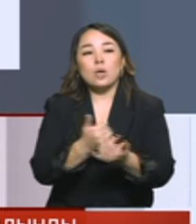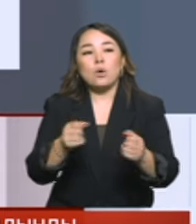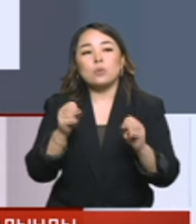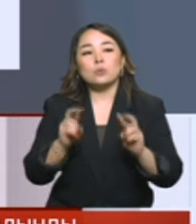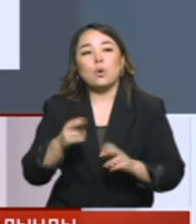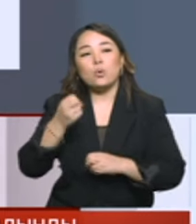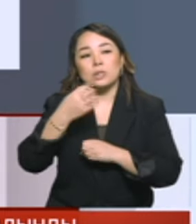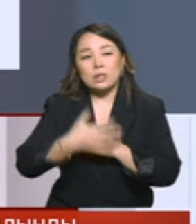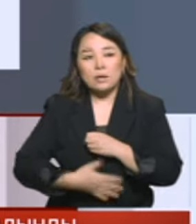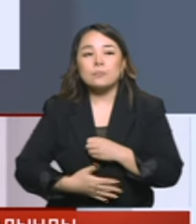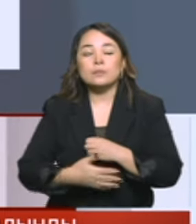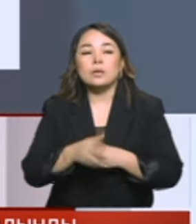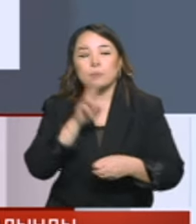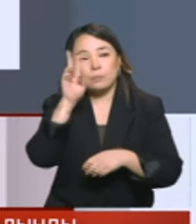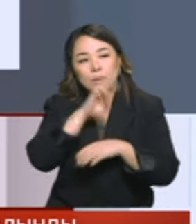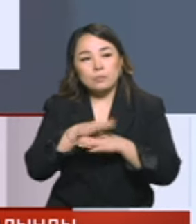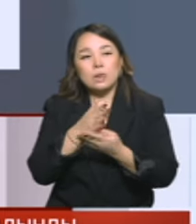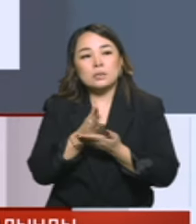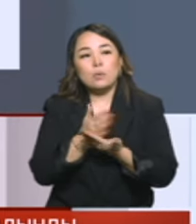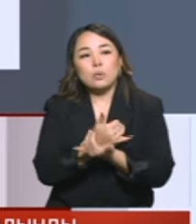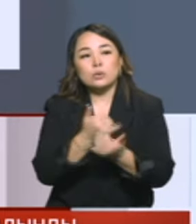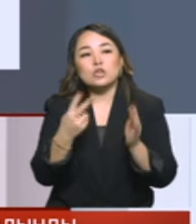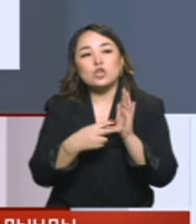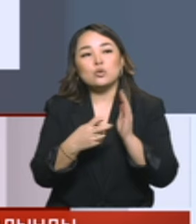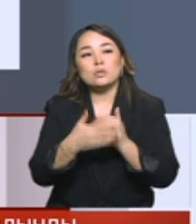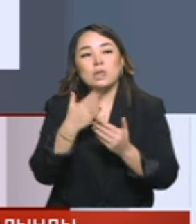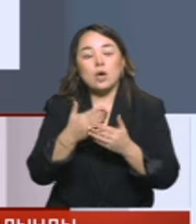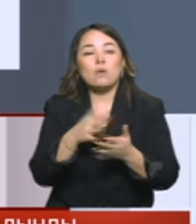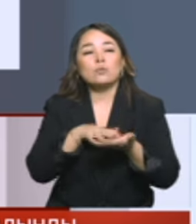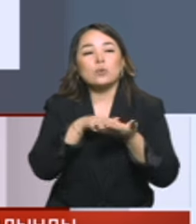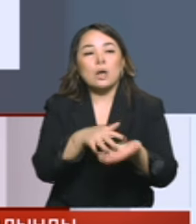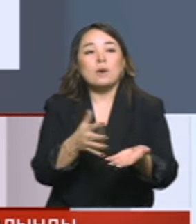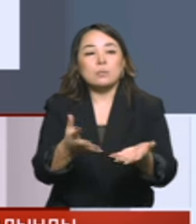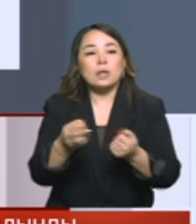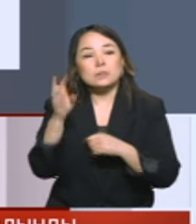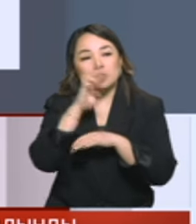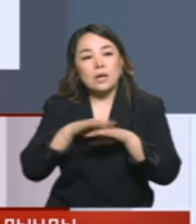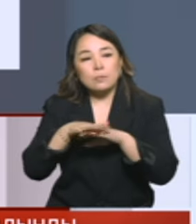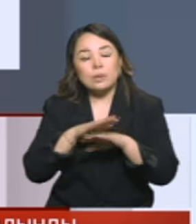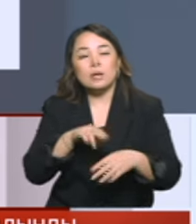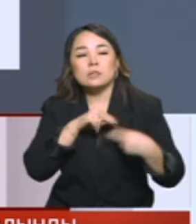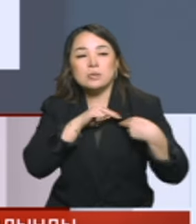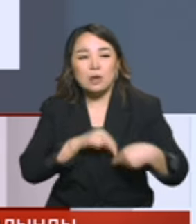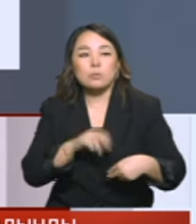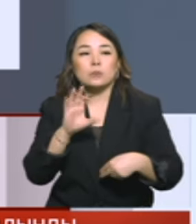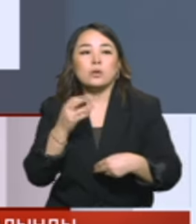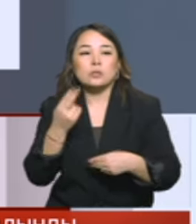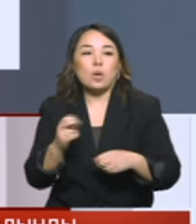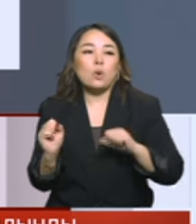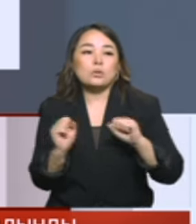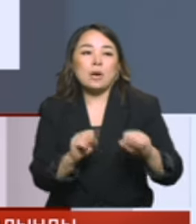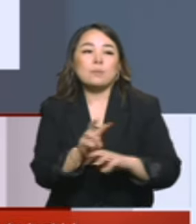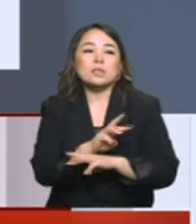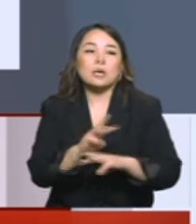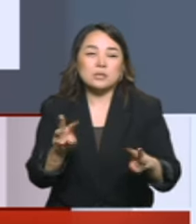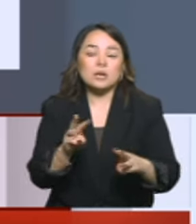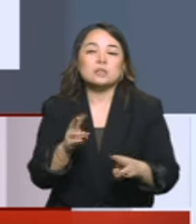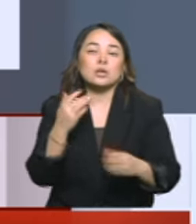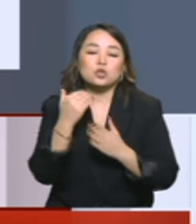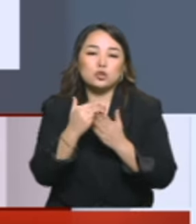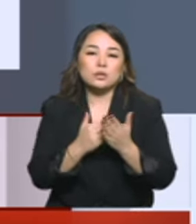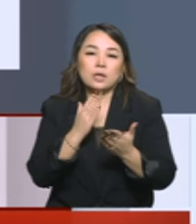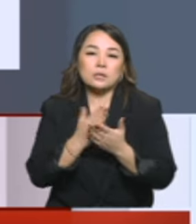орталығы мемлекеттік қызмет көрсетуге байланысты 700-ден астам өтініш қабылдады. Еліміз бойынша Еңбек және халықты әлеуметтік қорғау министрлігінің